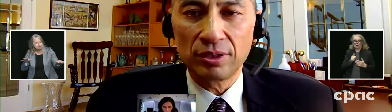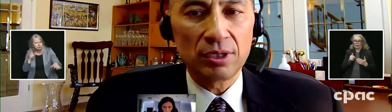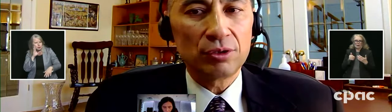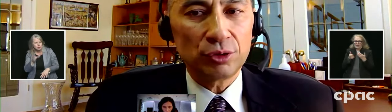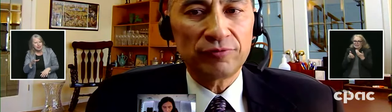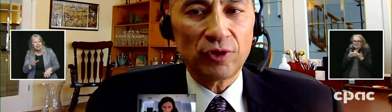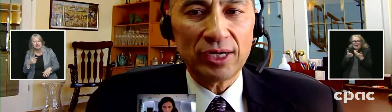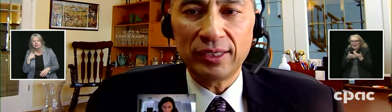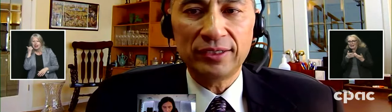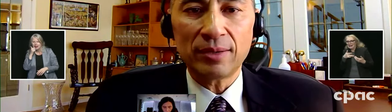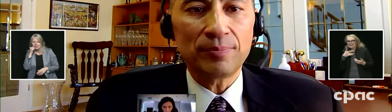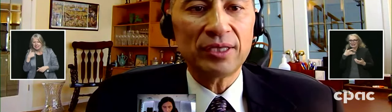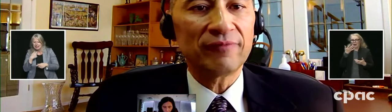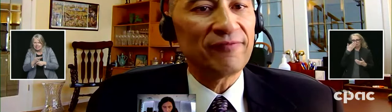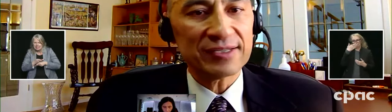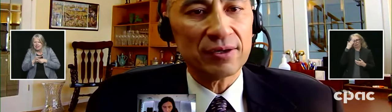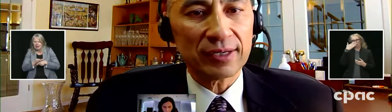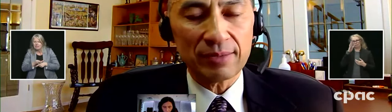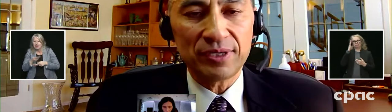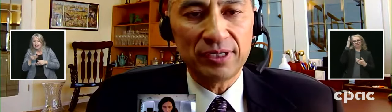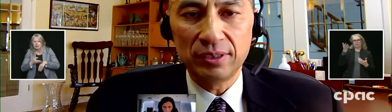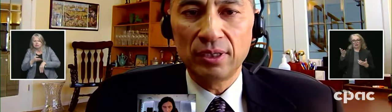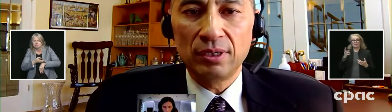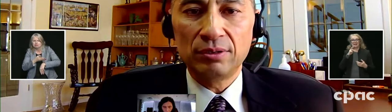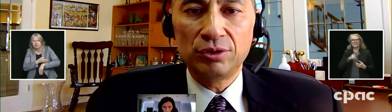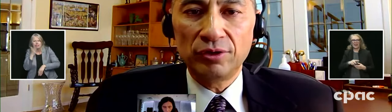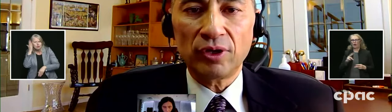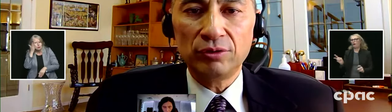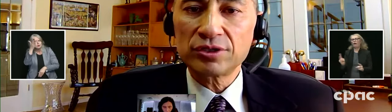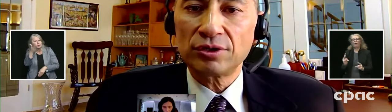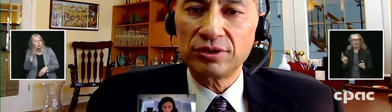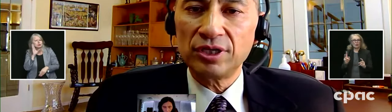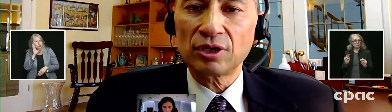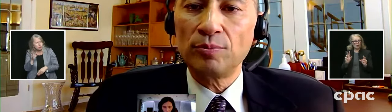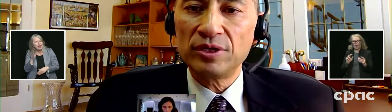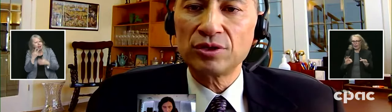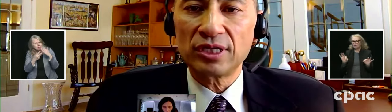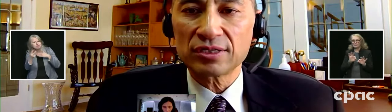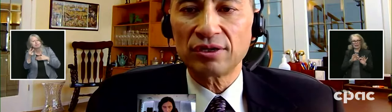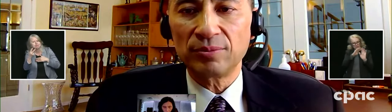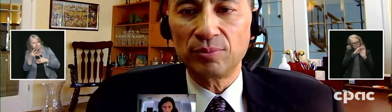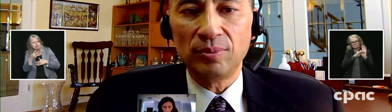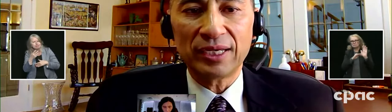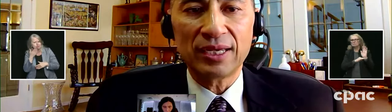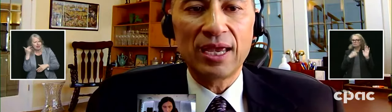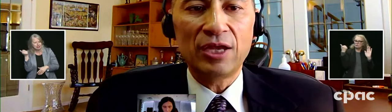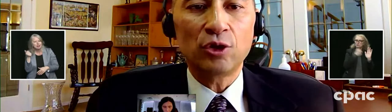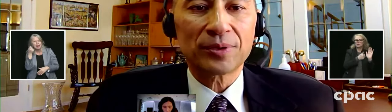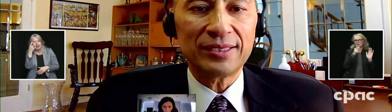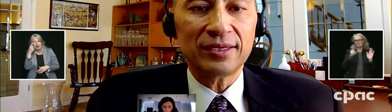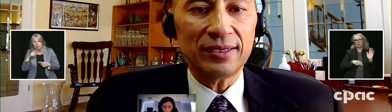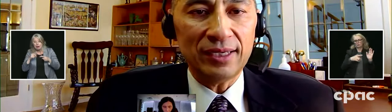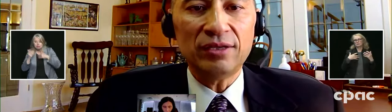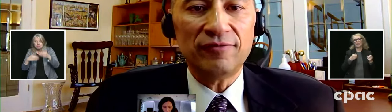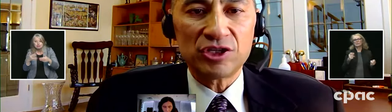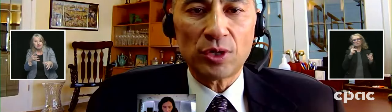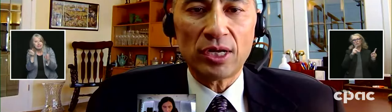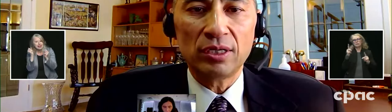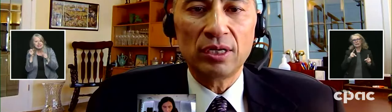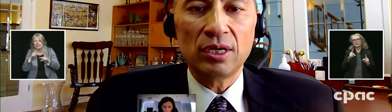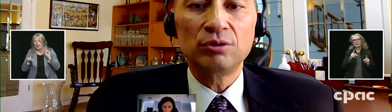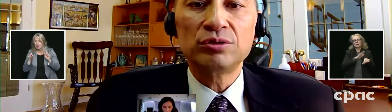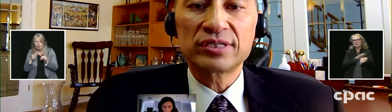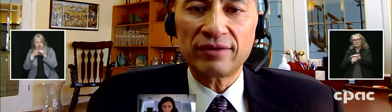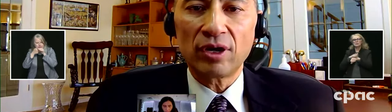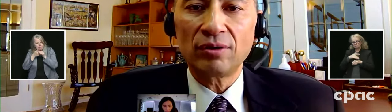meilleur. Toutefois, il n'y a pas de façon rapide. Nous devons nous en tenir aux mesures de santé publique et aux pratiques